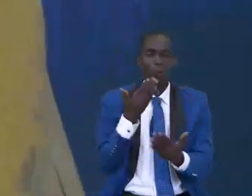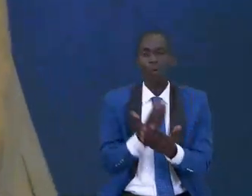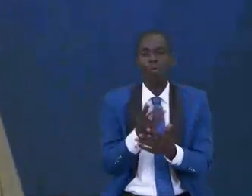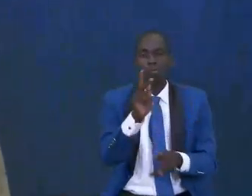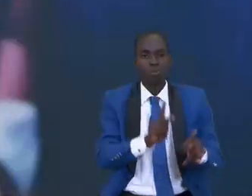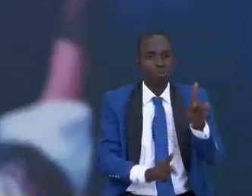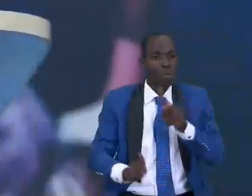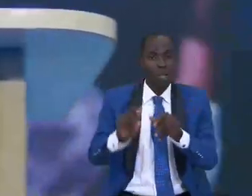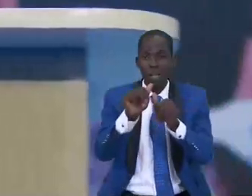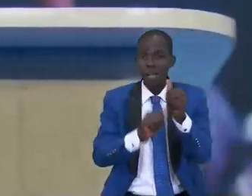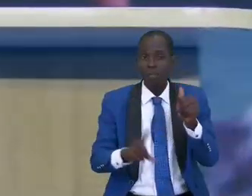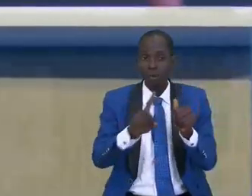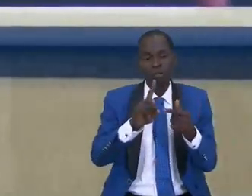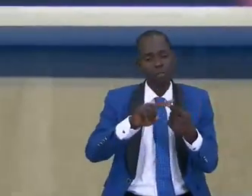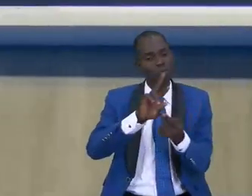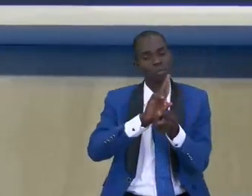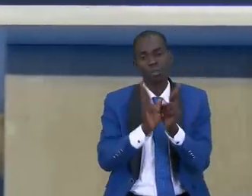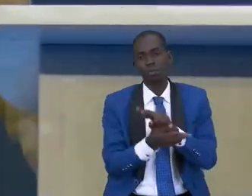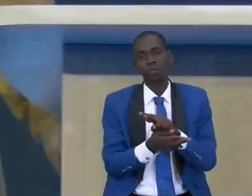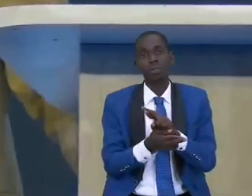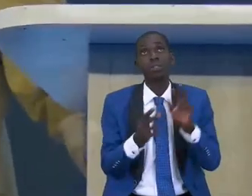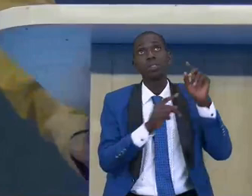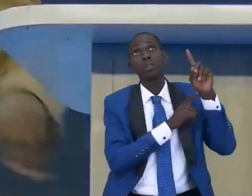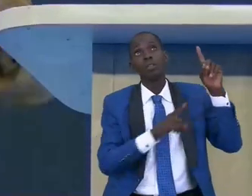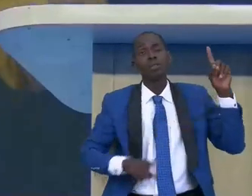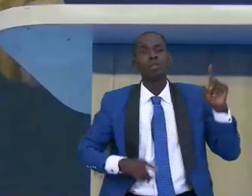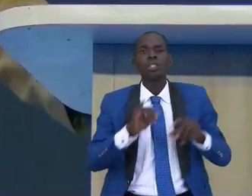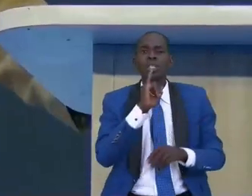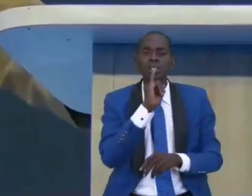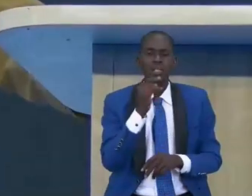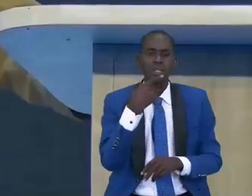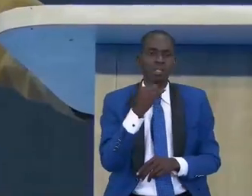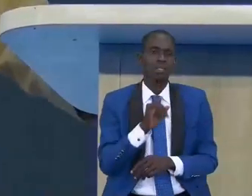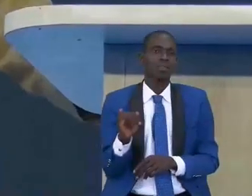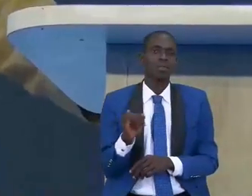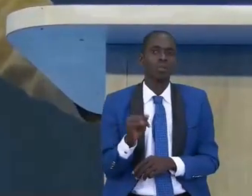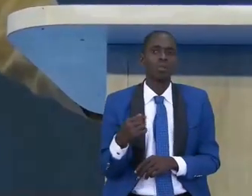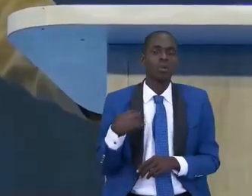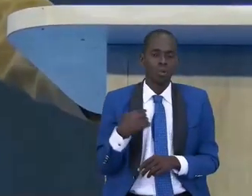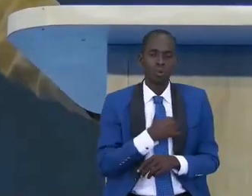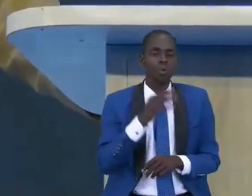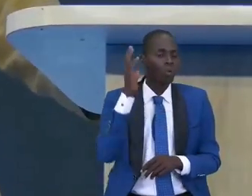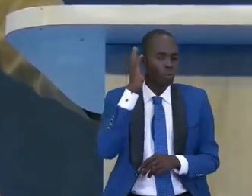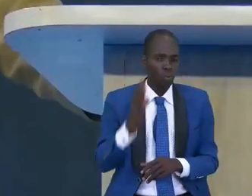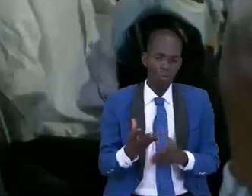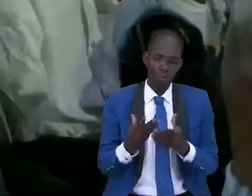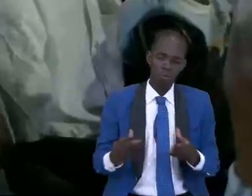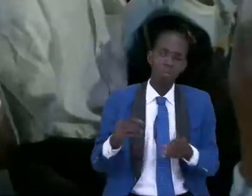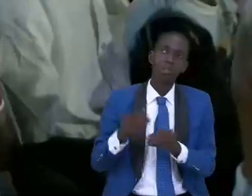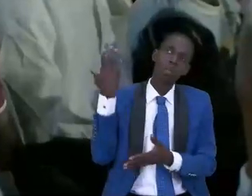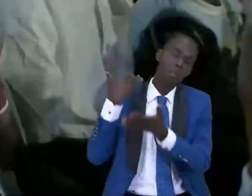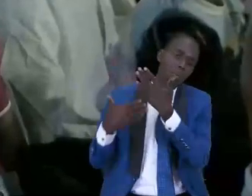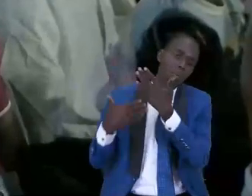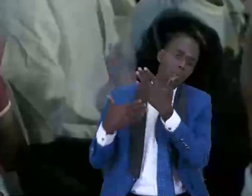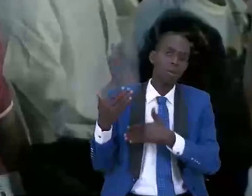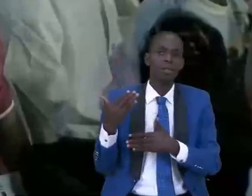les hommes, en tout lieu, qu'ils aient à se repentir. Le Seigneur dit que nous avons déjà réglé le passé,